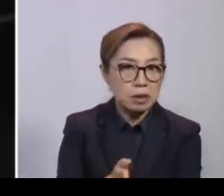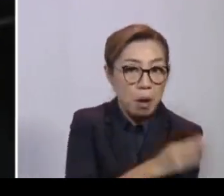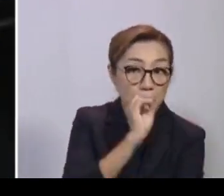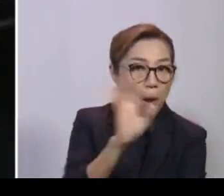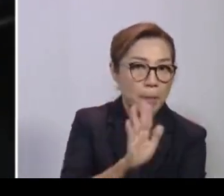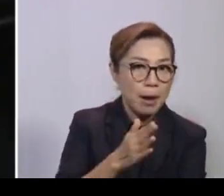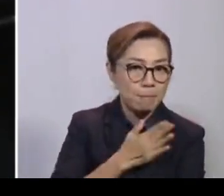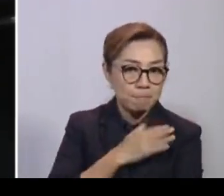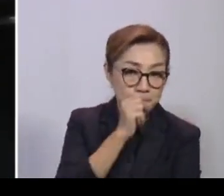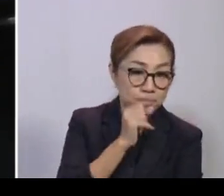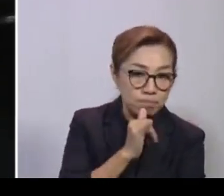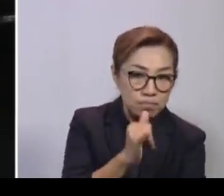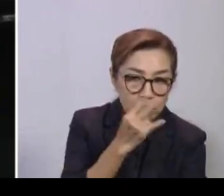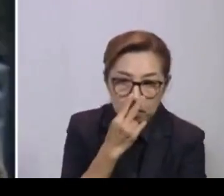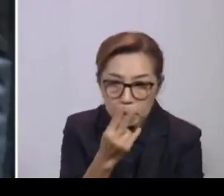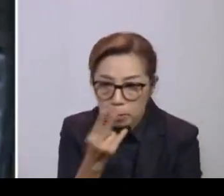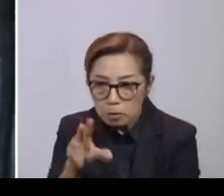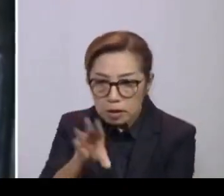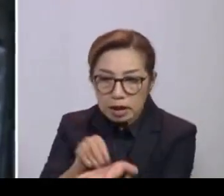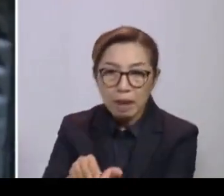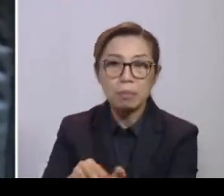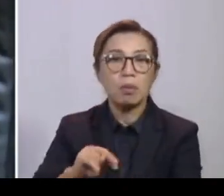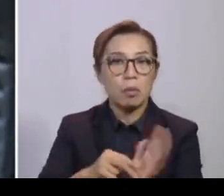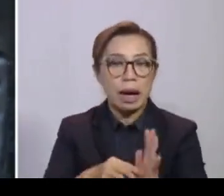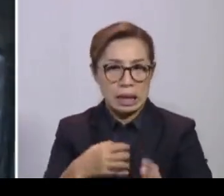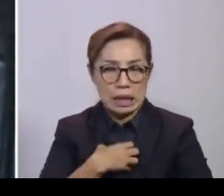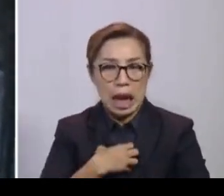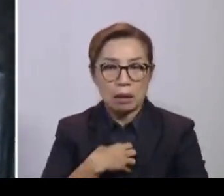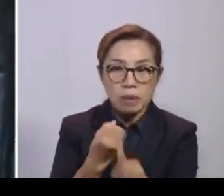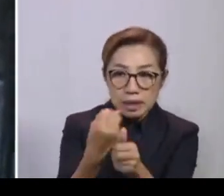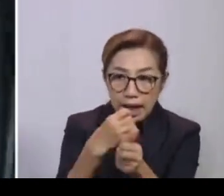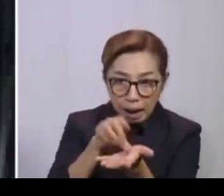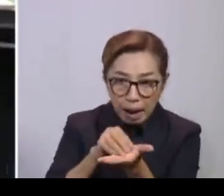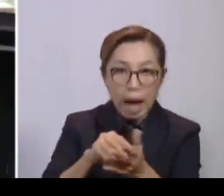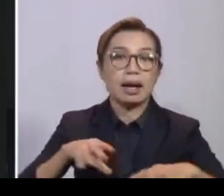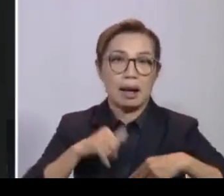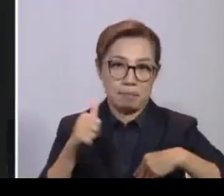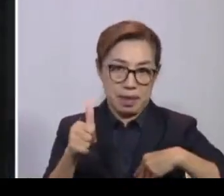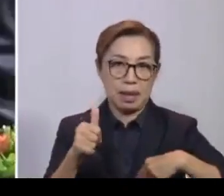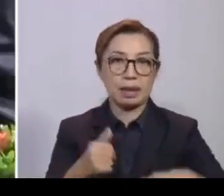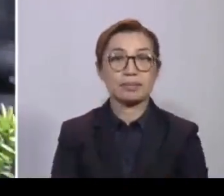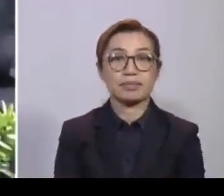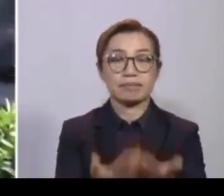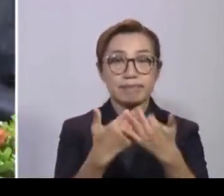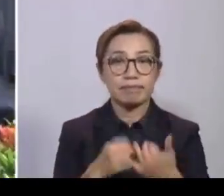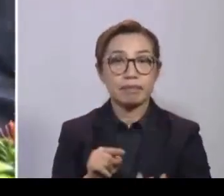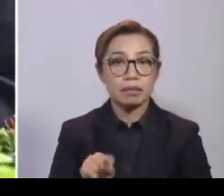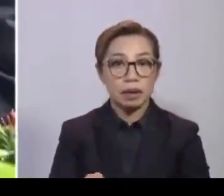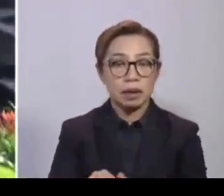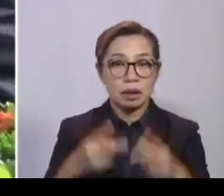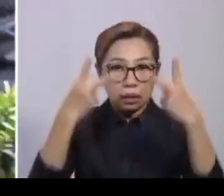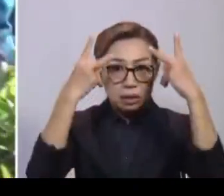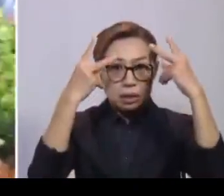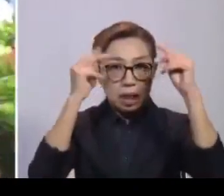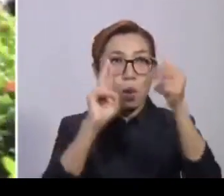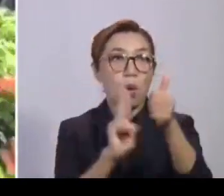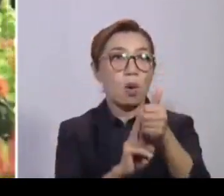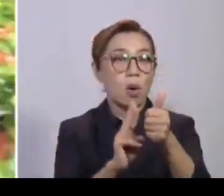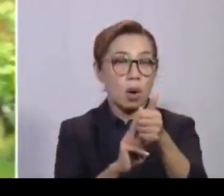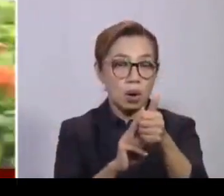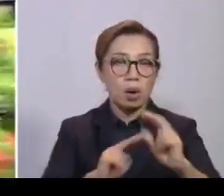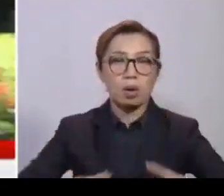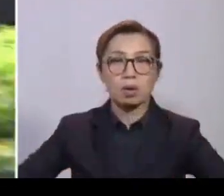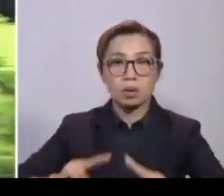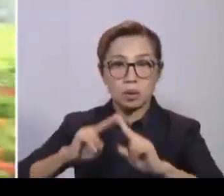ในการทำงานเพราะไม่ใช่คนน้ำเต็มแก้วค่ะไปต่อกันที่นายภูมิธรรมเวชยชัยรองนายกรัฐมนตรีและ